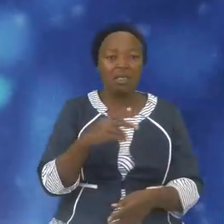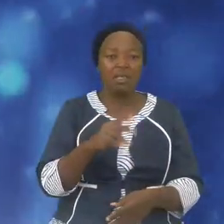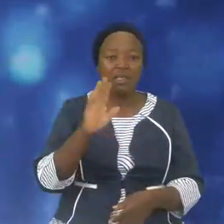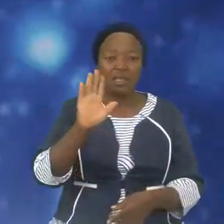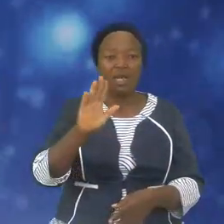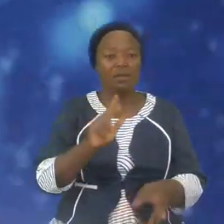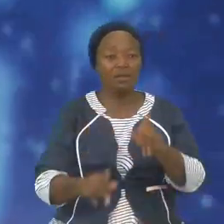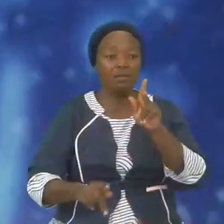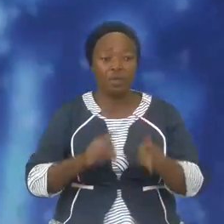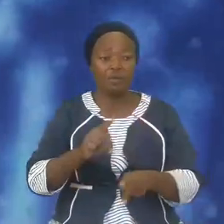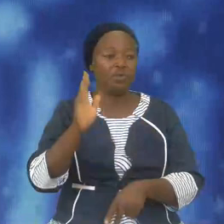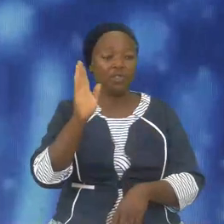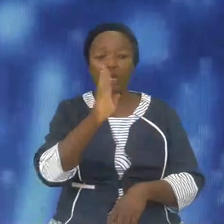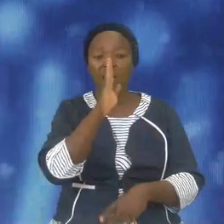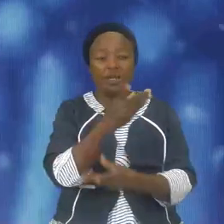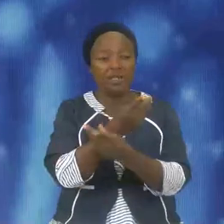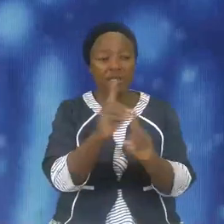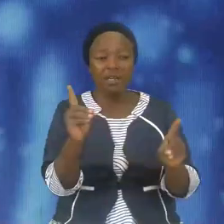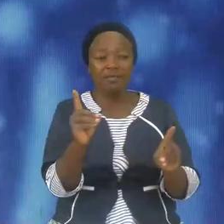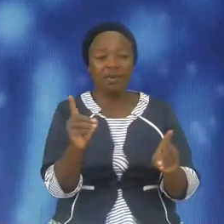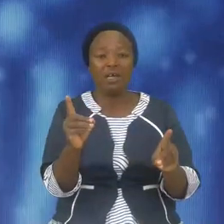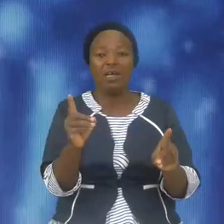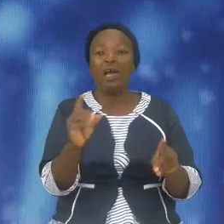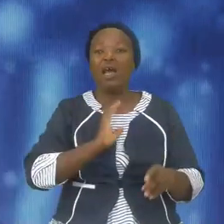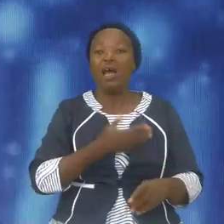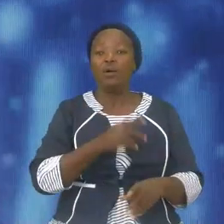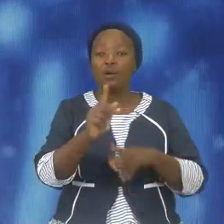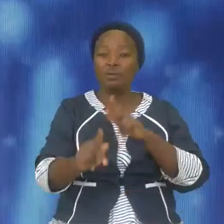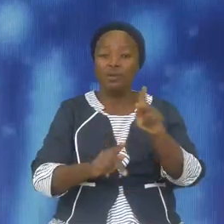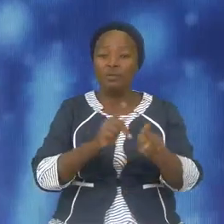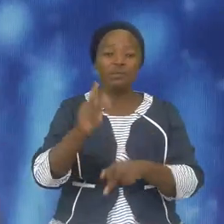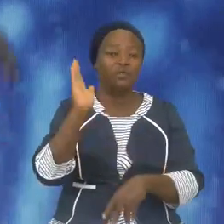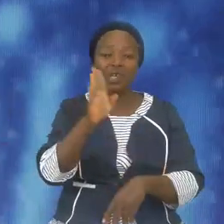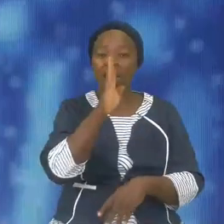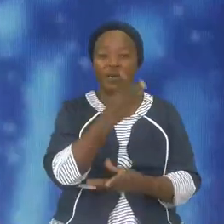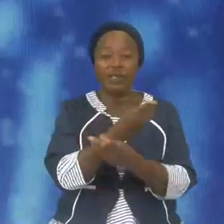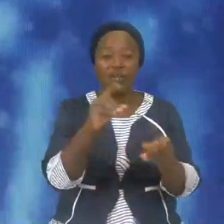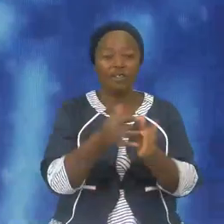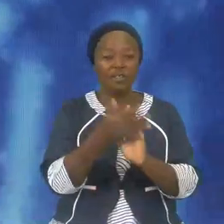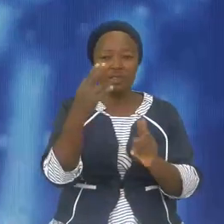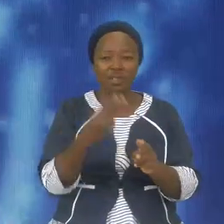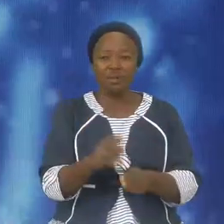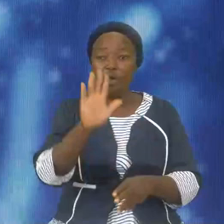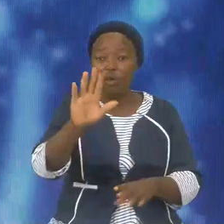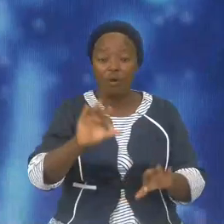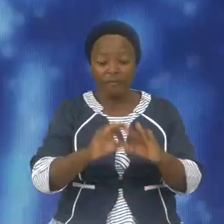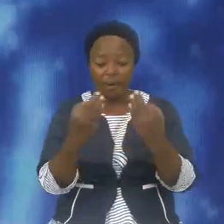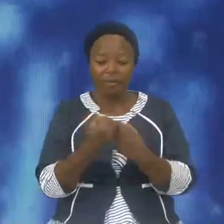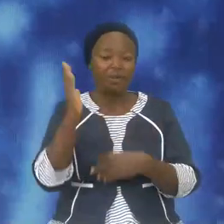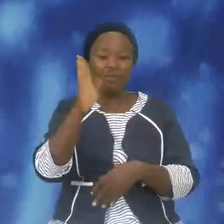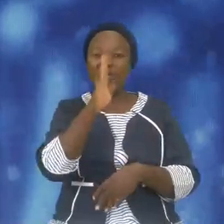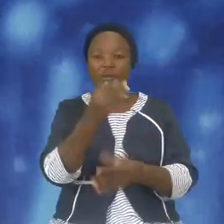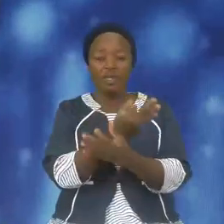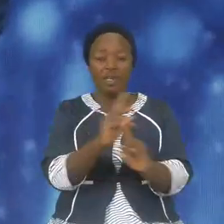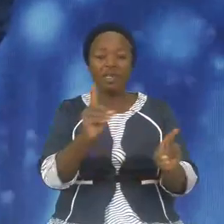ceux de ton peuple qui seront trouvés inscrits, nos peuples, ta famille